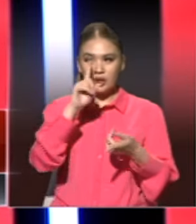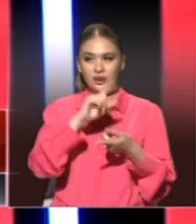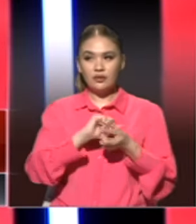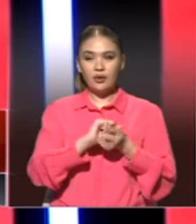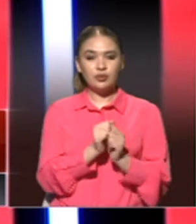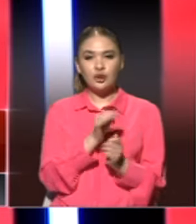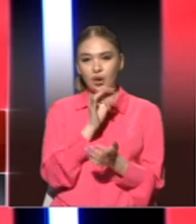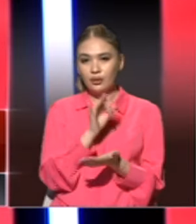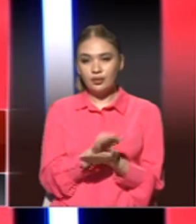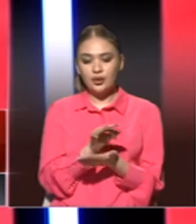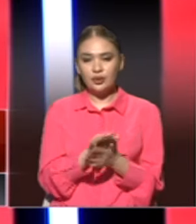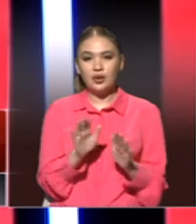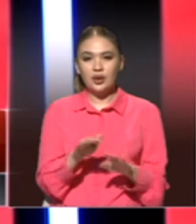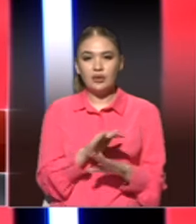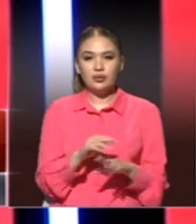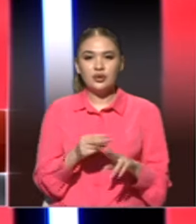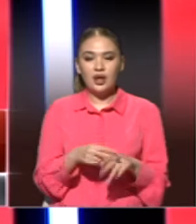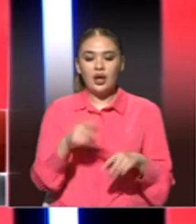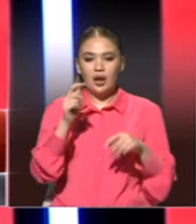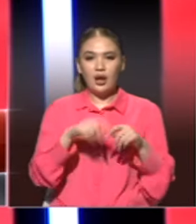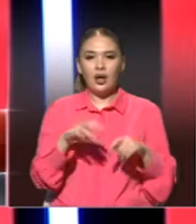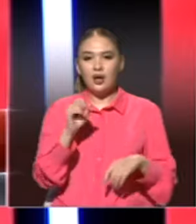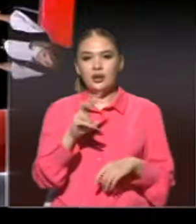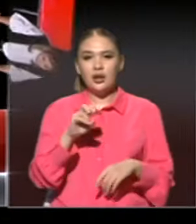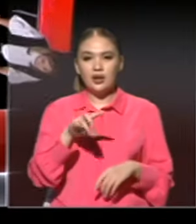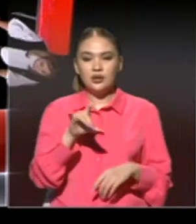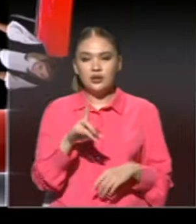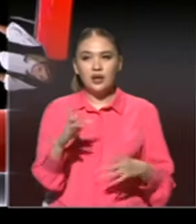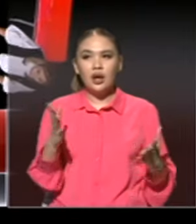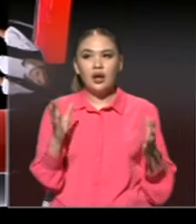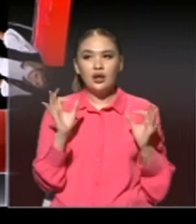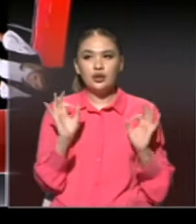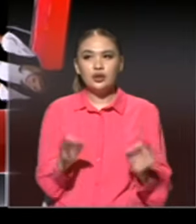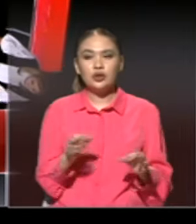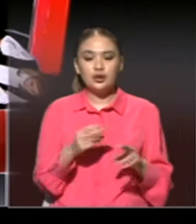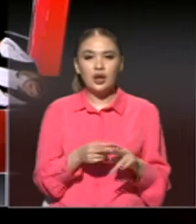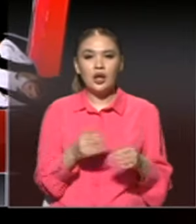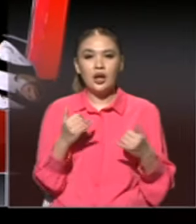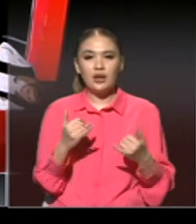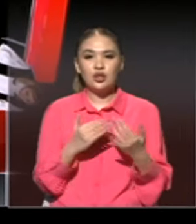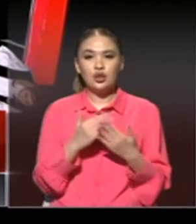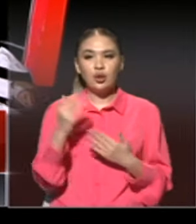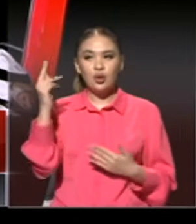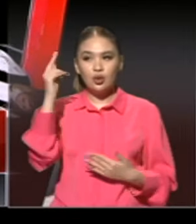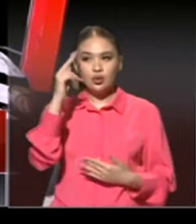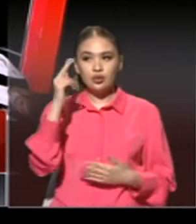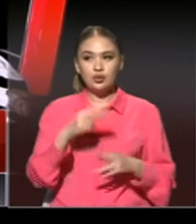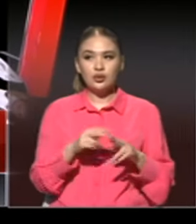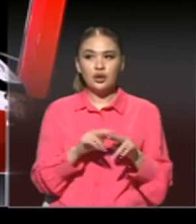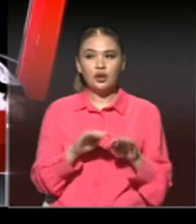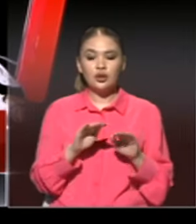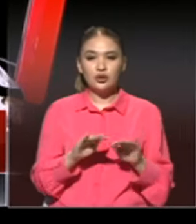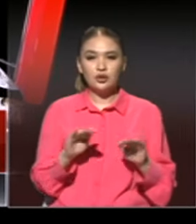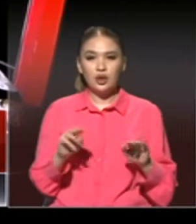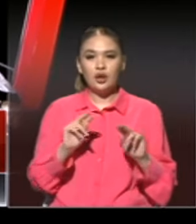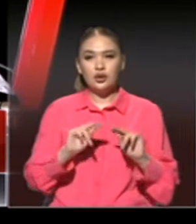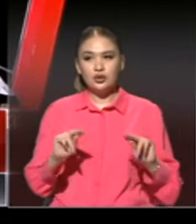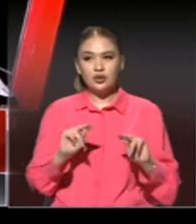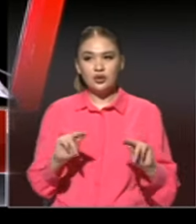емес. Балалардың терең анализ жасауына қаншалықты мұрындық бола алады. Қазір мысалға жоғарғы оқу орнының ұстаздарымен сұрасаңыз,